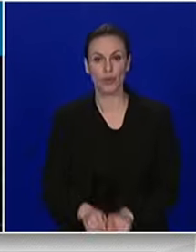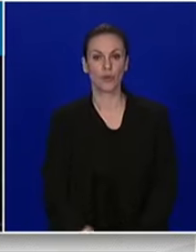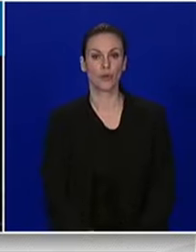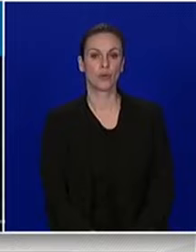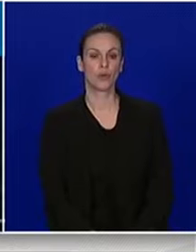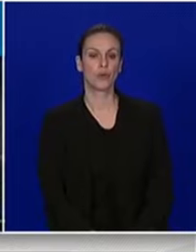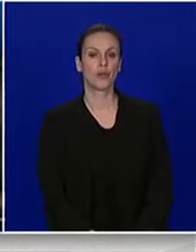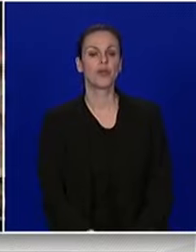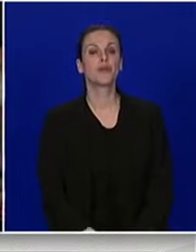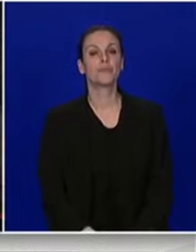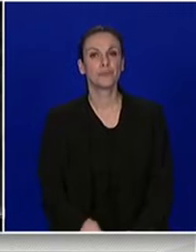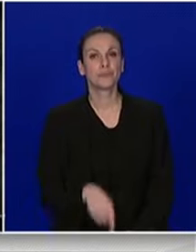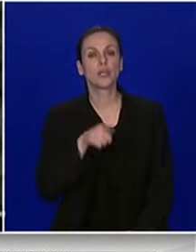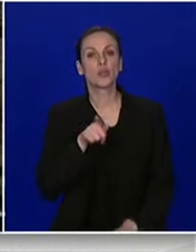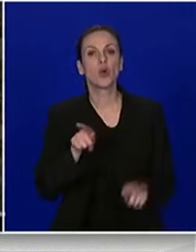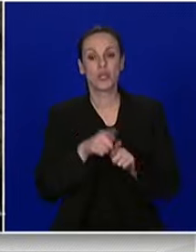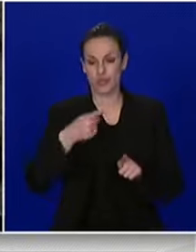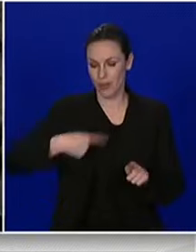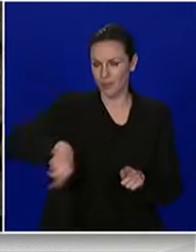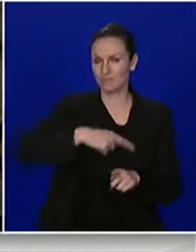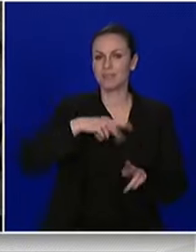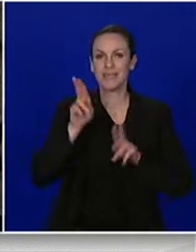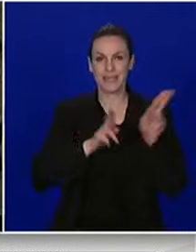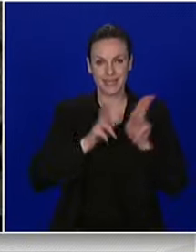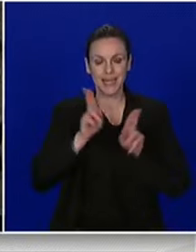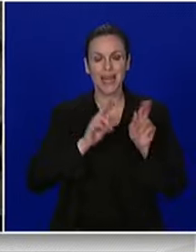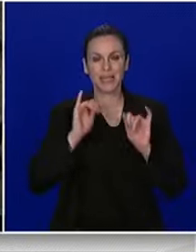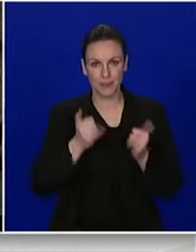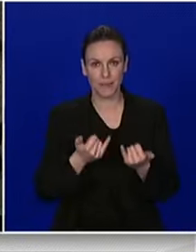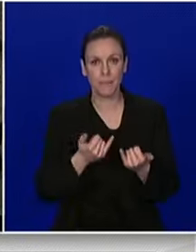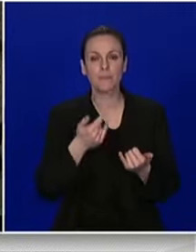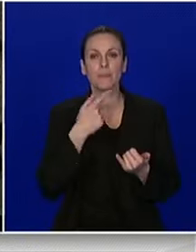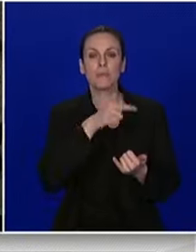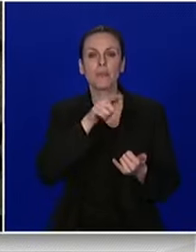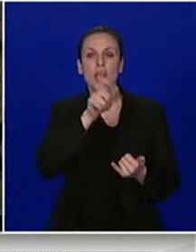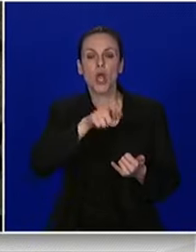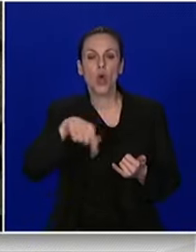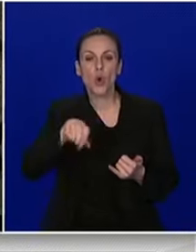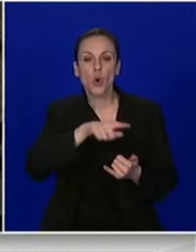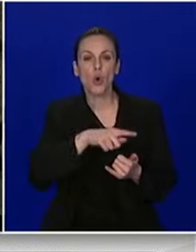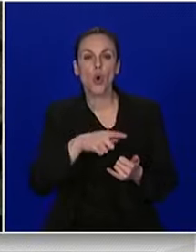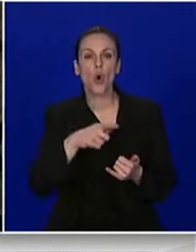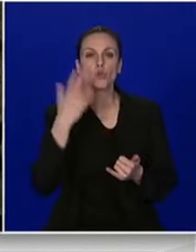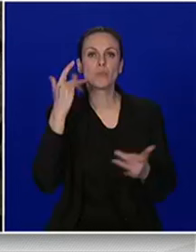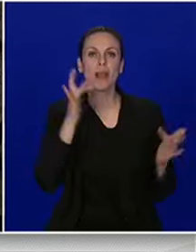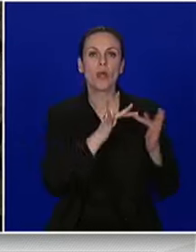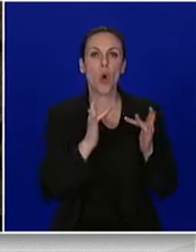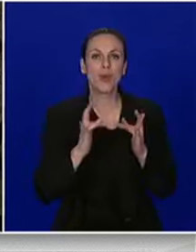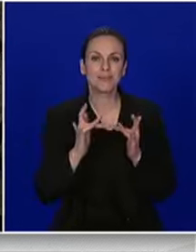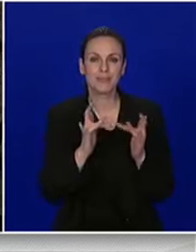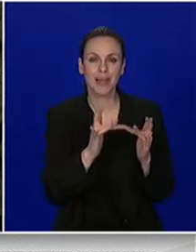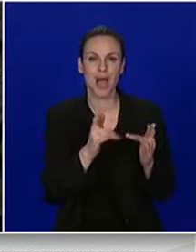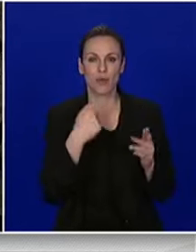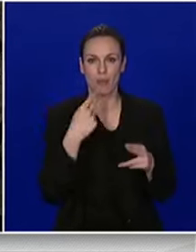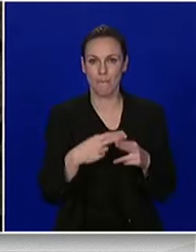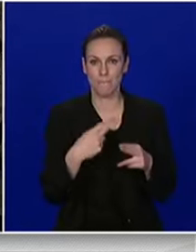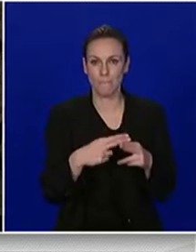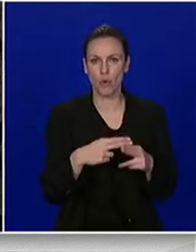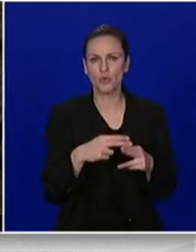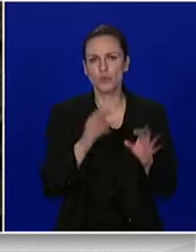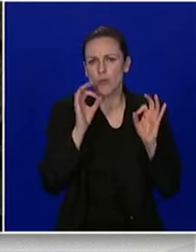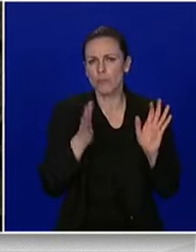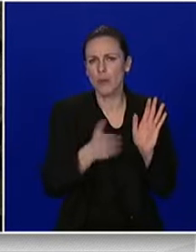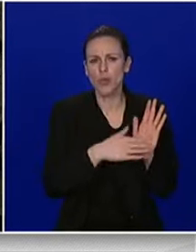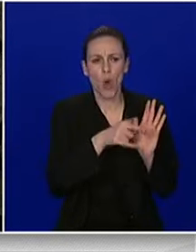O tome također diskutiramo, dakle da osobe koje su bile u kontaktu sa oboljelom, dokazano